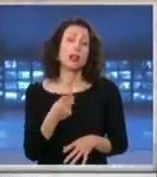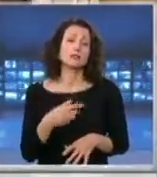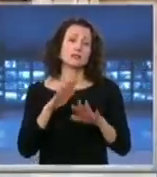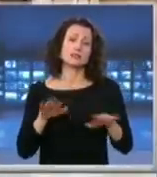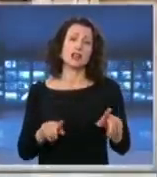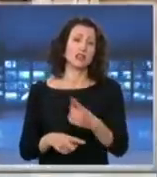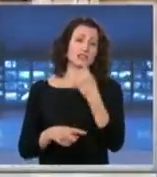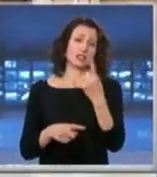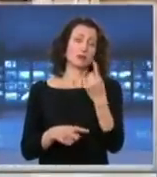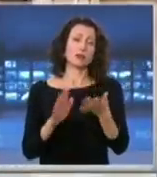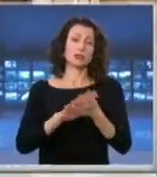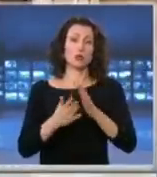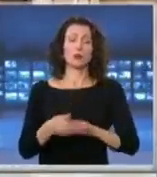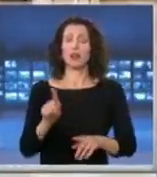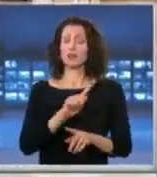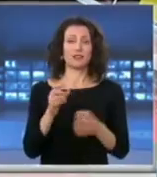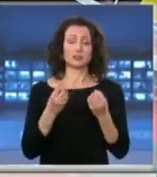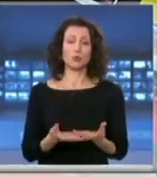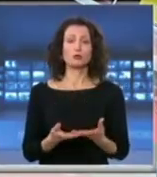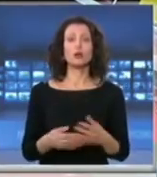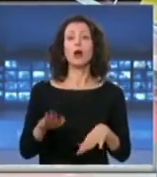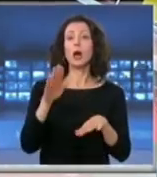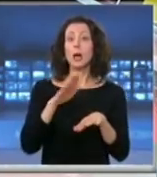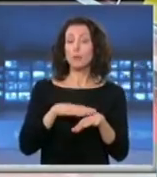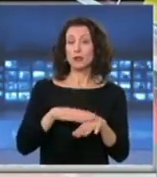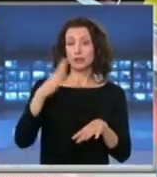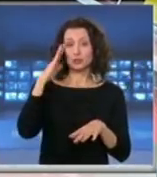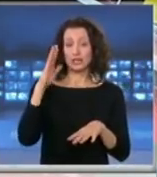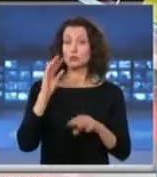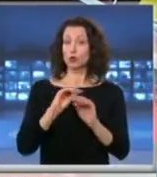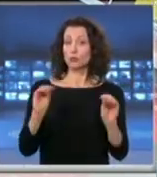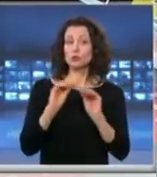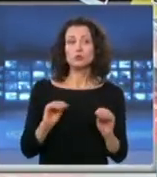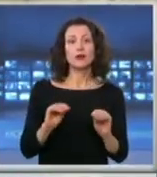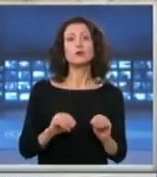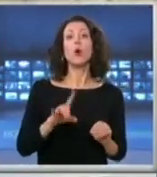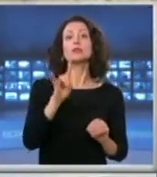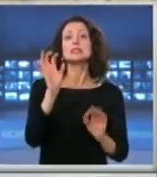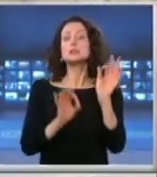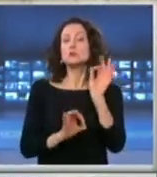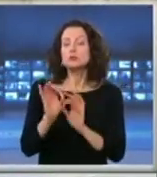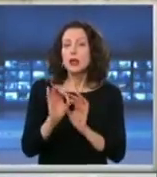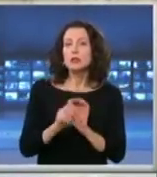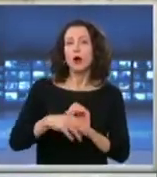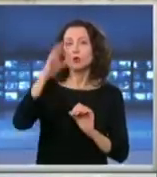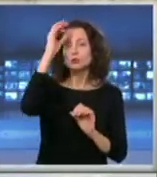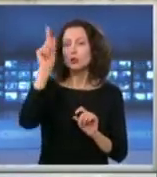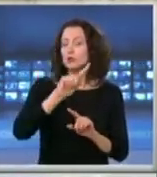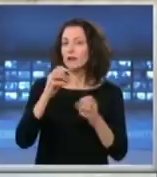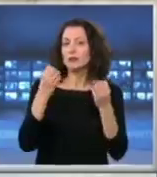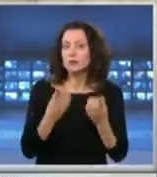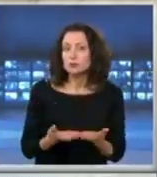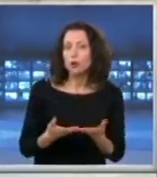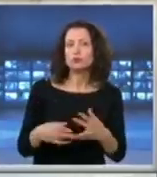другото. По данни на МОН, около 10% от учениците нямат възможност да учат в електронна среда. На 400 км от София, в